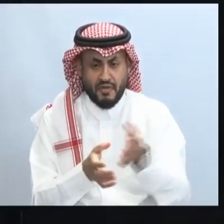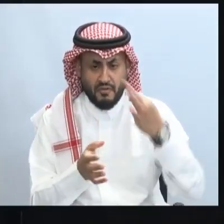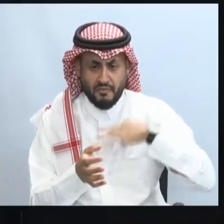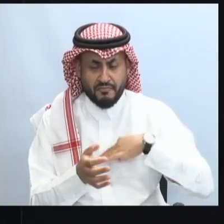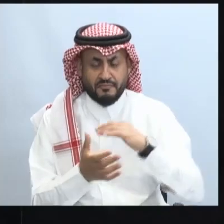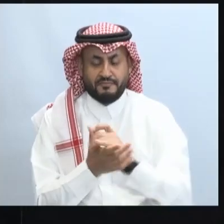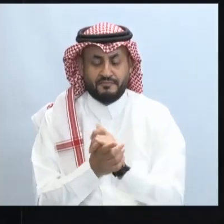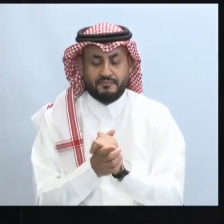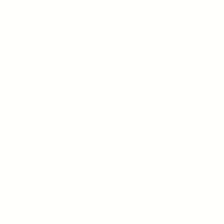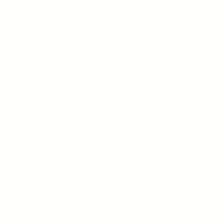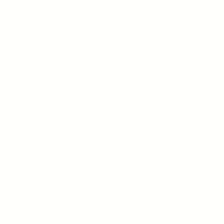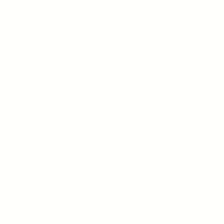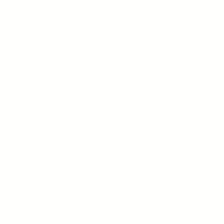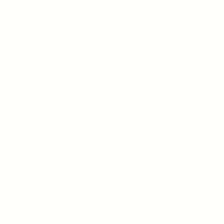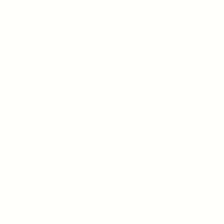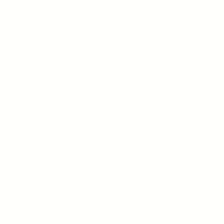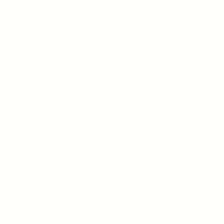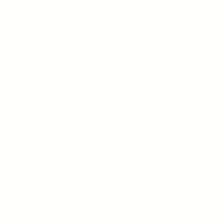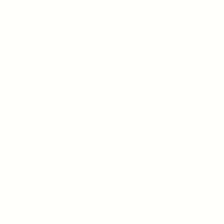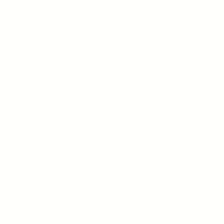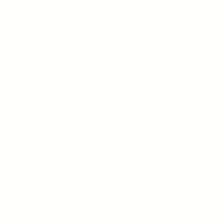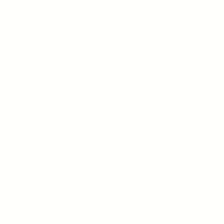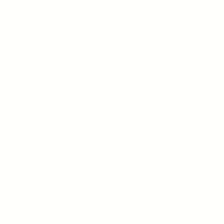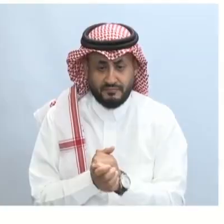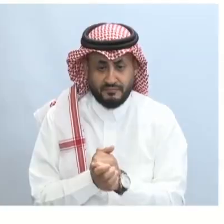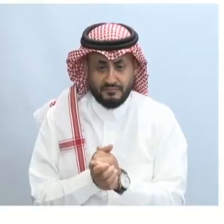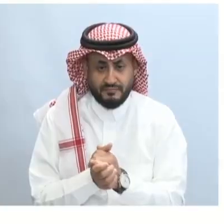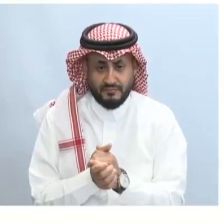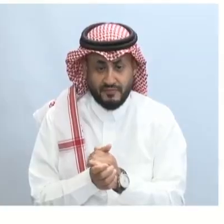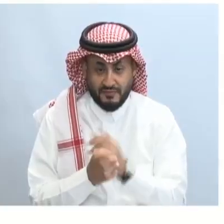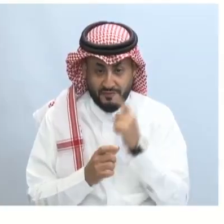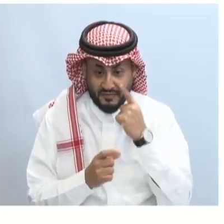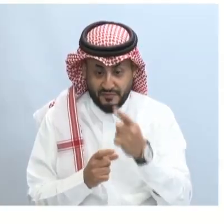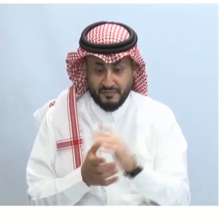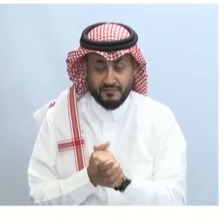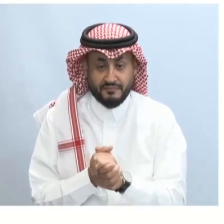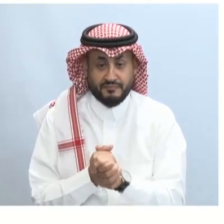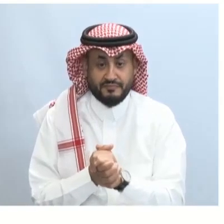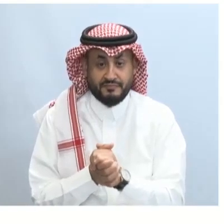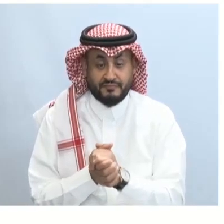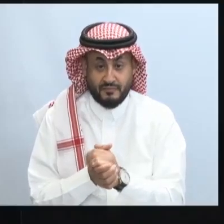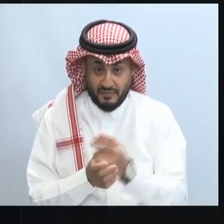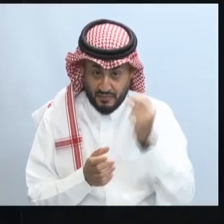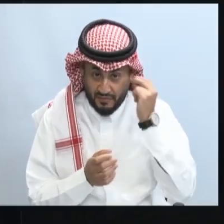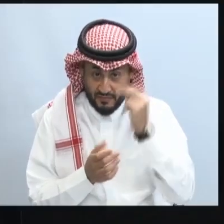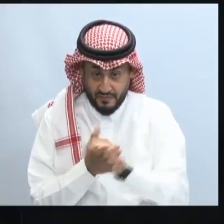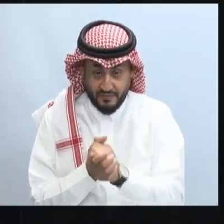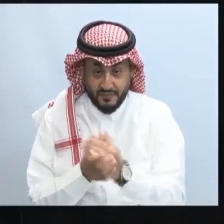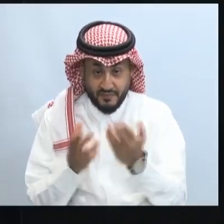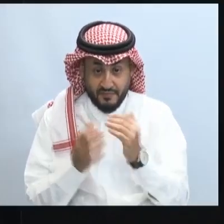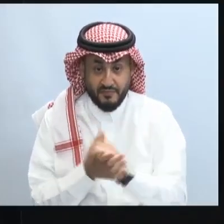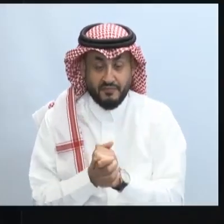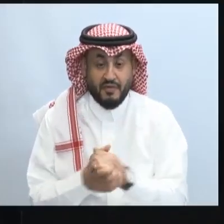من هذه التوجيهات اذا نحن الان امام هذه المسابقه وانتم اكيد في شوق وفي